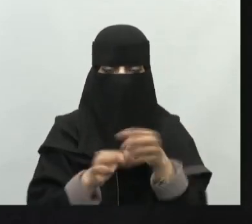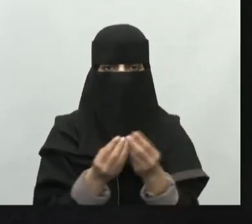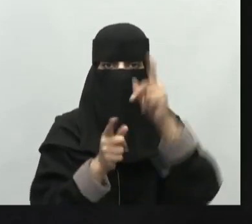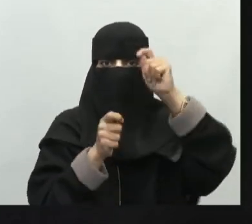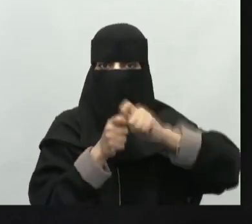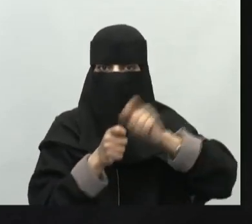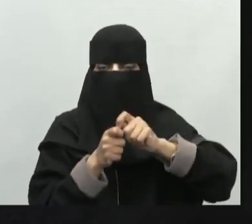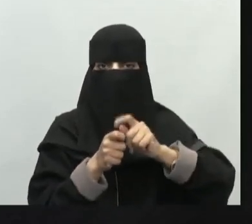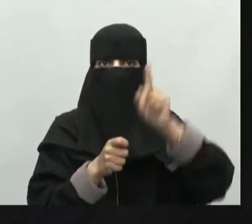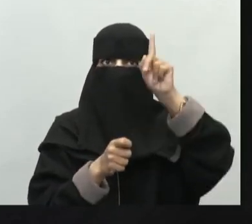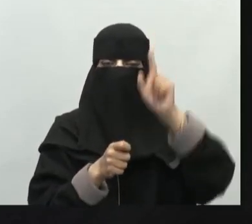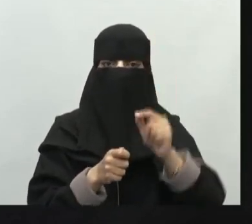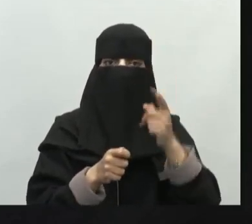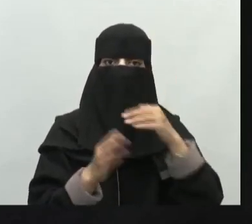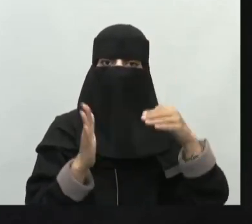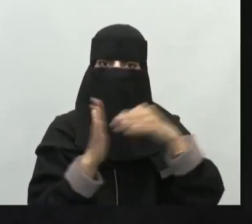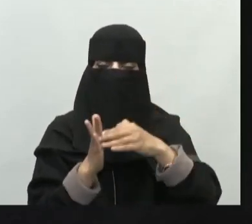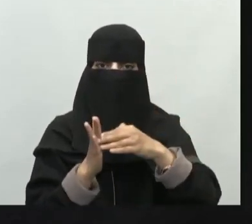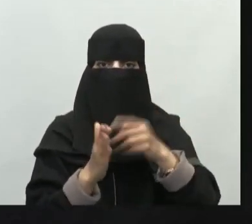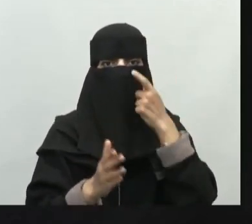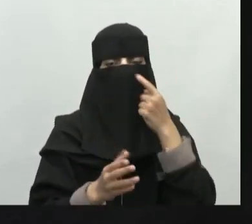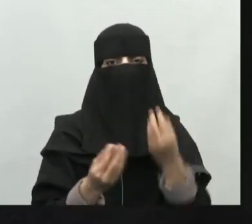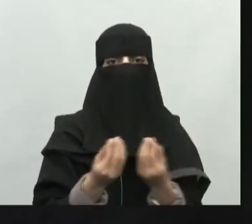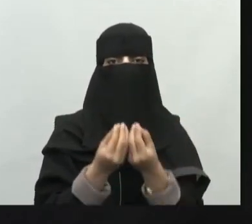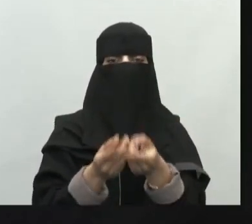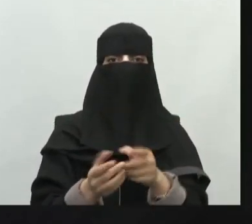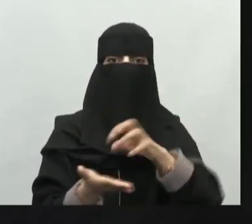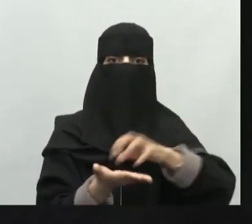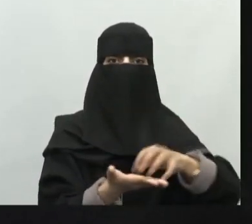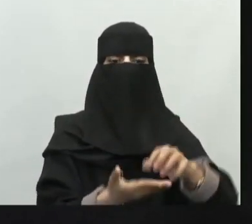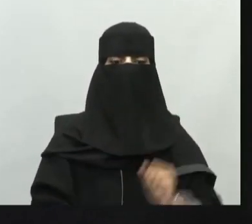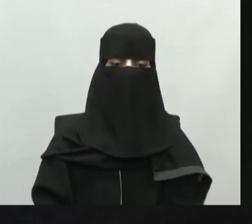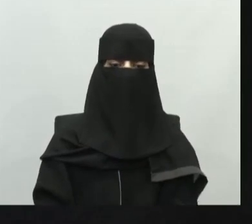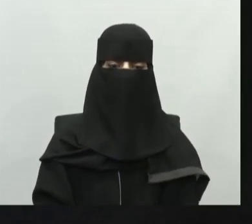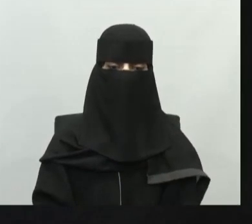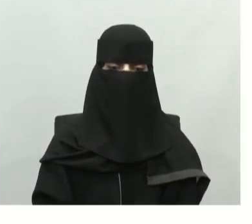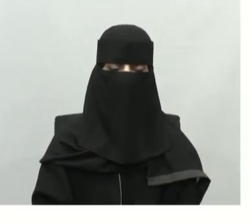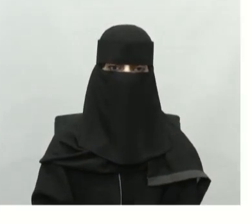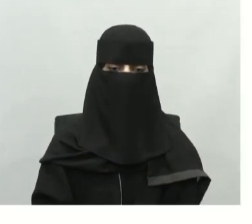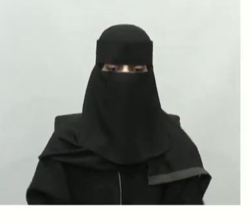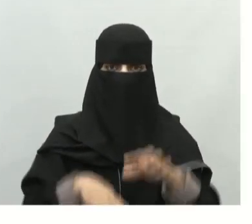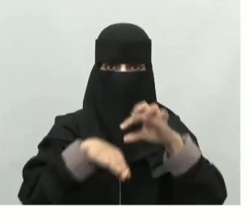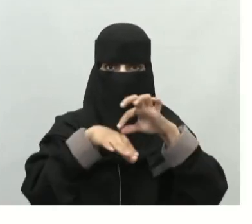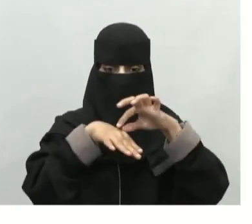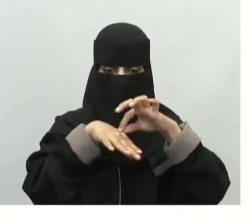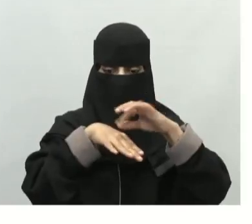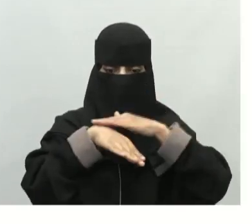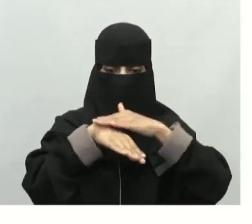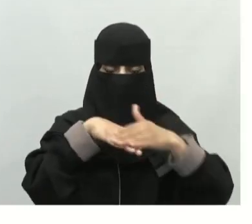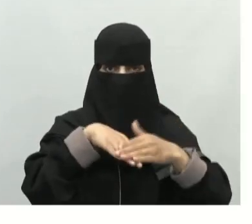خلقها الله سبحانه وتعالى حتى تعيش ش في هذه المناطق جلدها